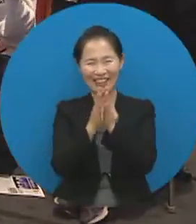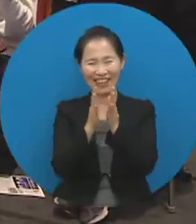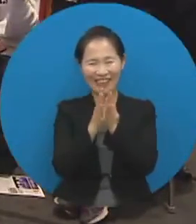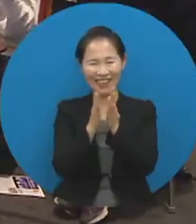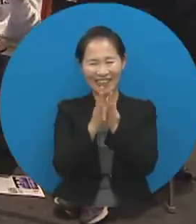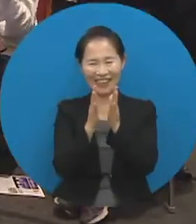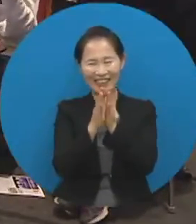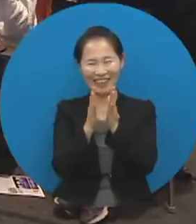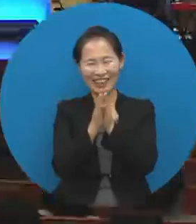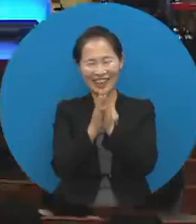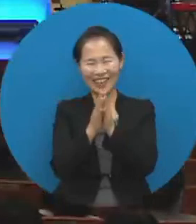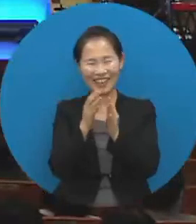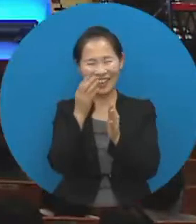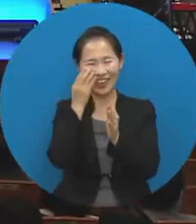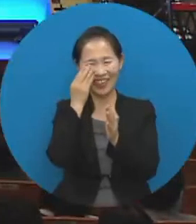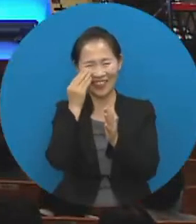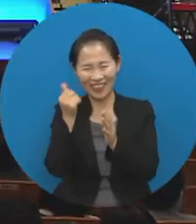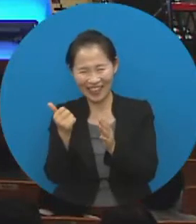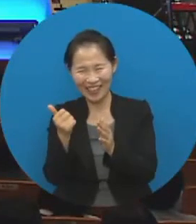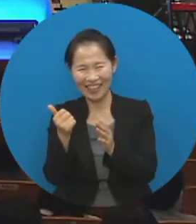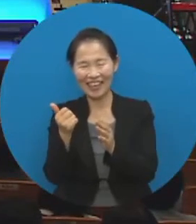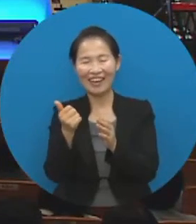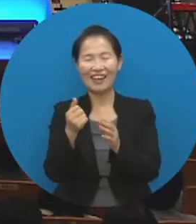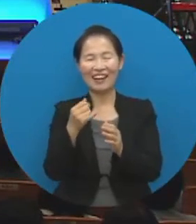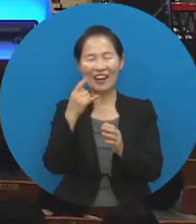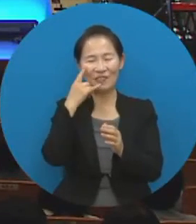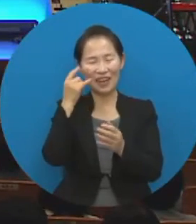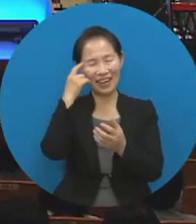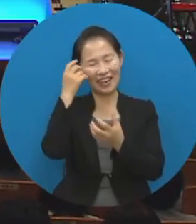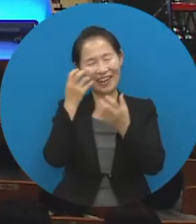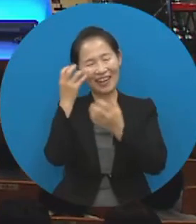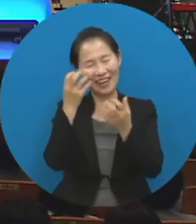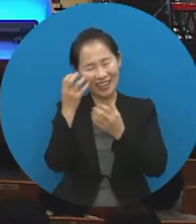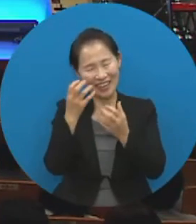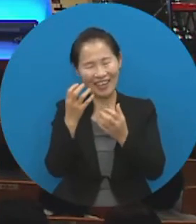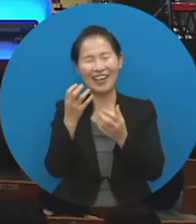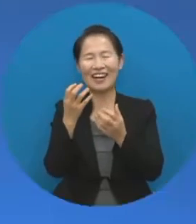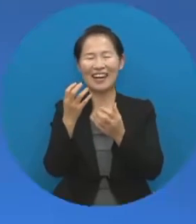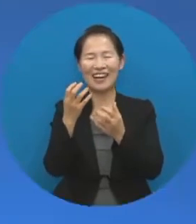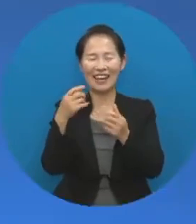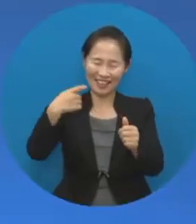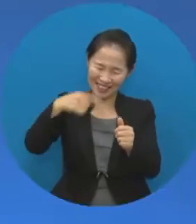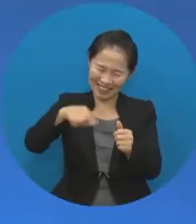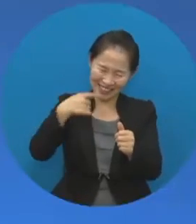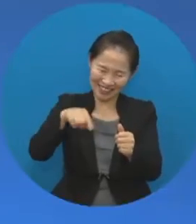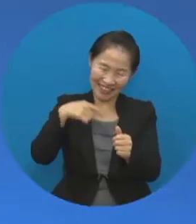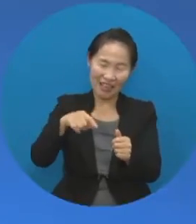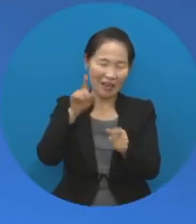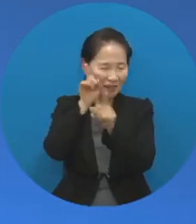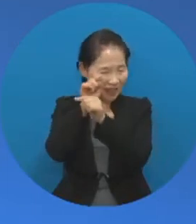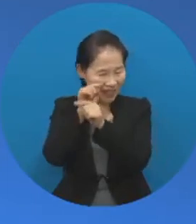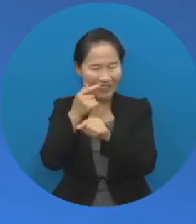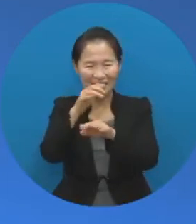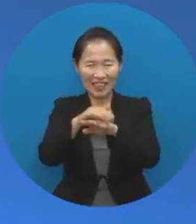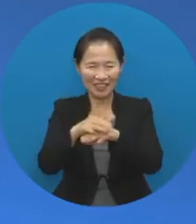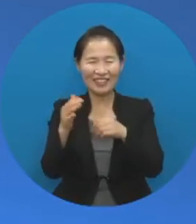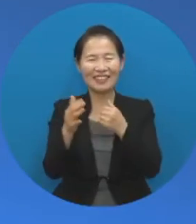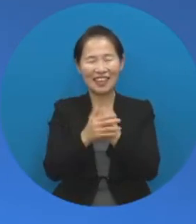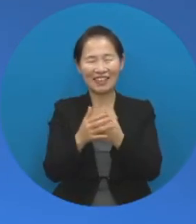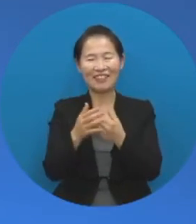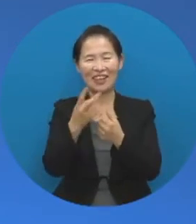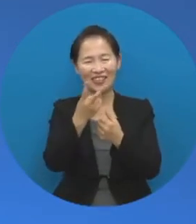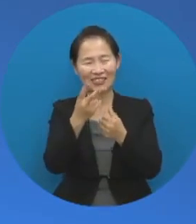네, 너무 이제 극성맞은 엄마 만나가지고 애들이 맨날 예배드리라 고생하는데요. 예배가